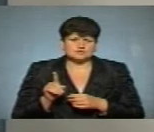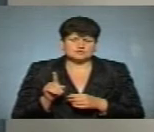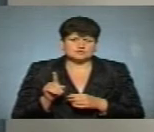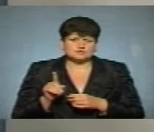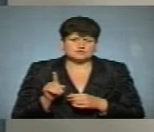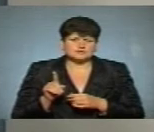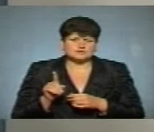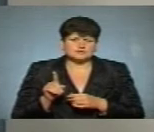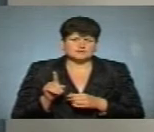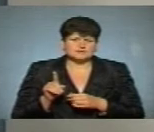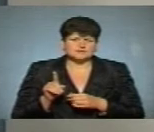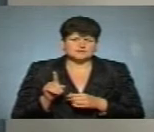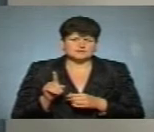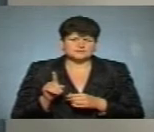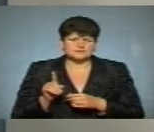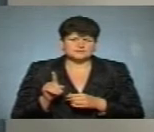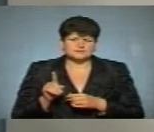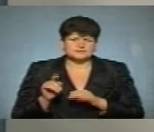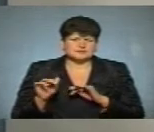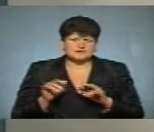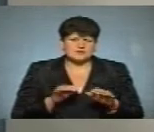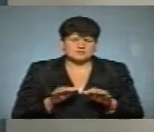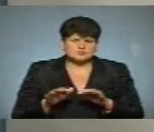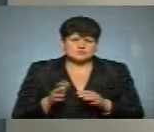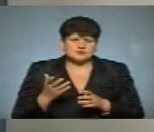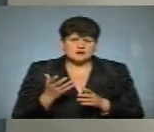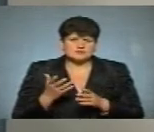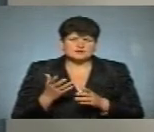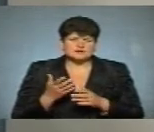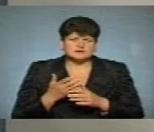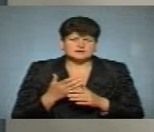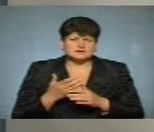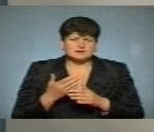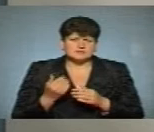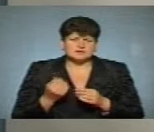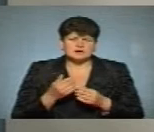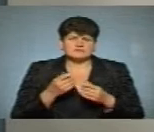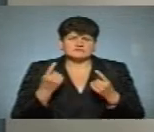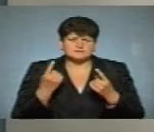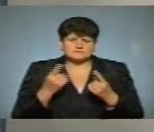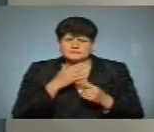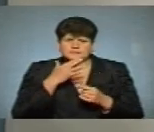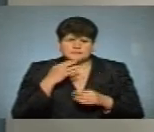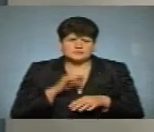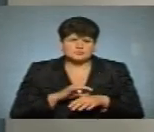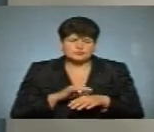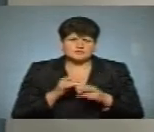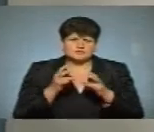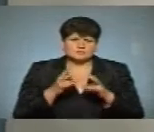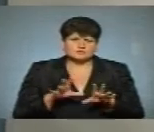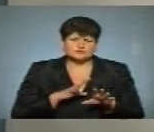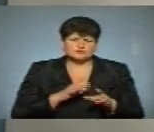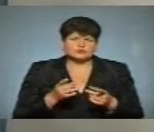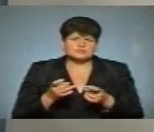приділити до цієї діяльності, але в зв'язку з тим, що немає таких сильних об'ємів хворих, то не потрібно було